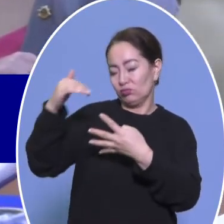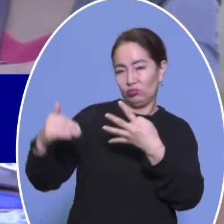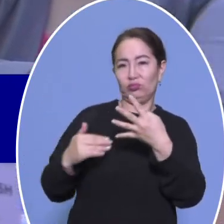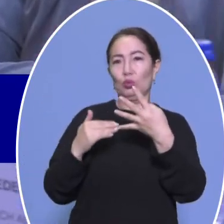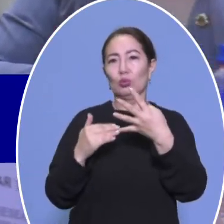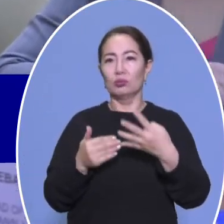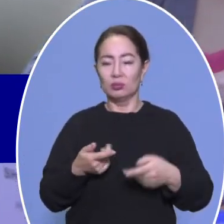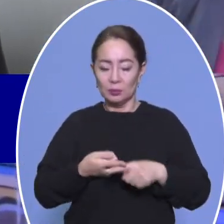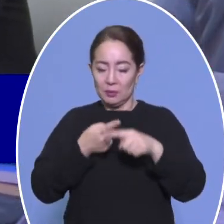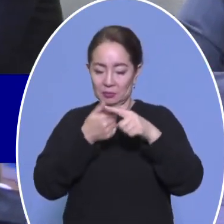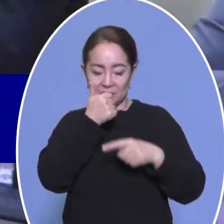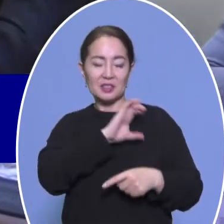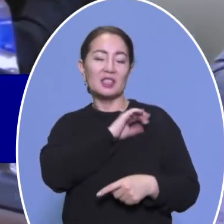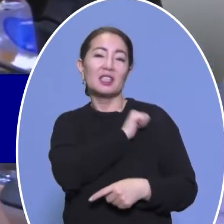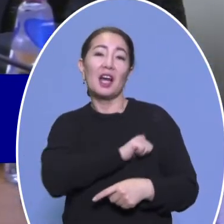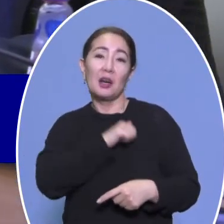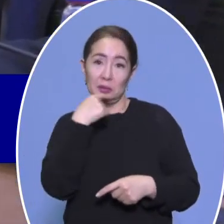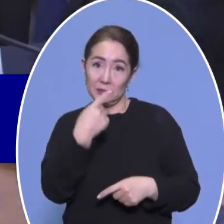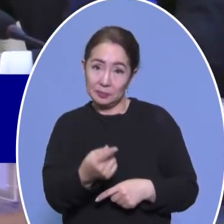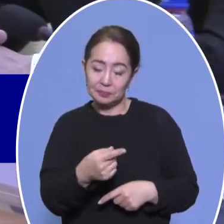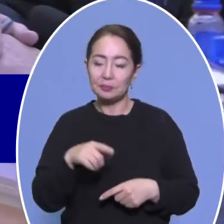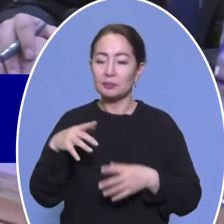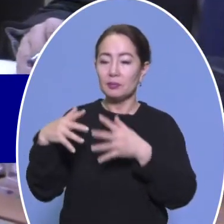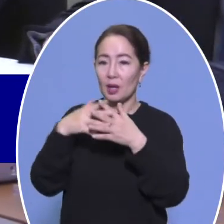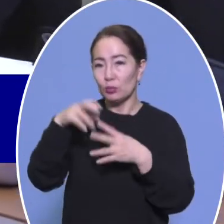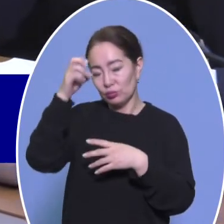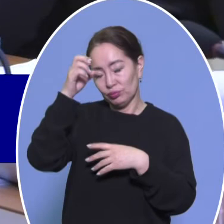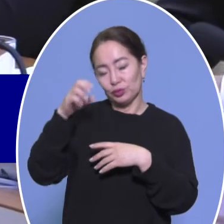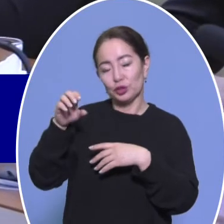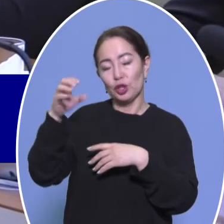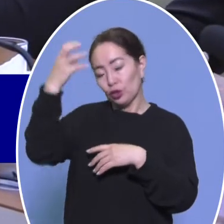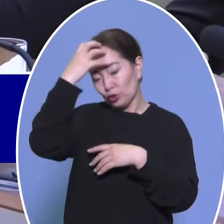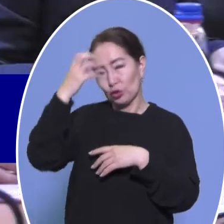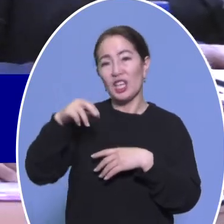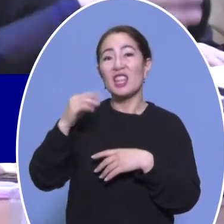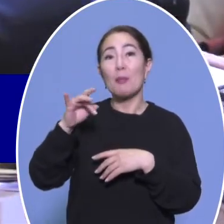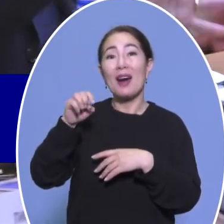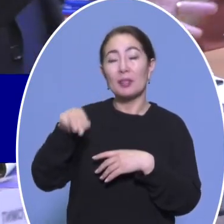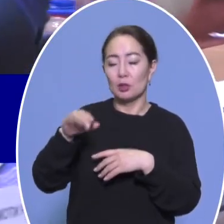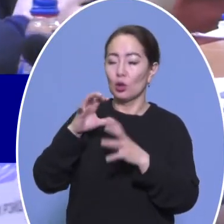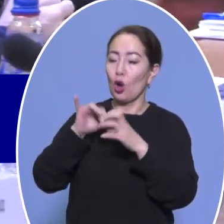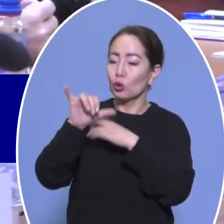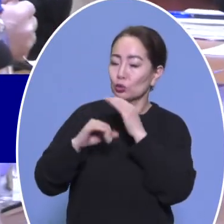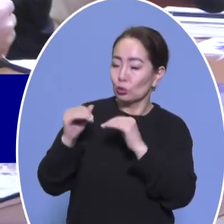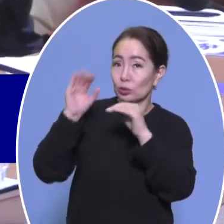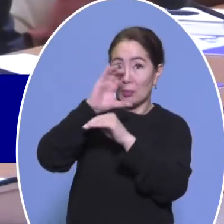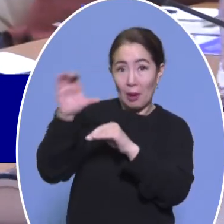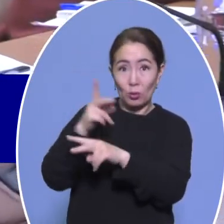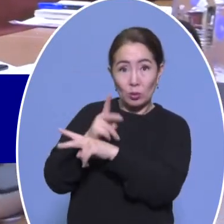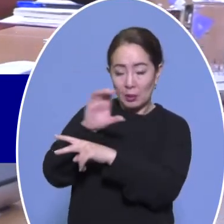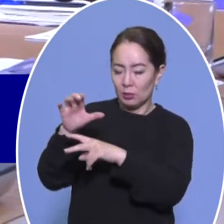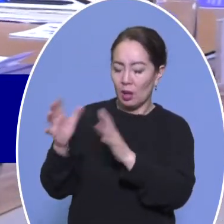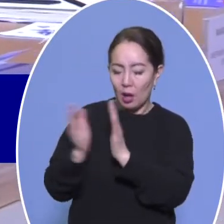болж байгаа сэтгэл хангалуун байгаагаа илэрхийллээ. За Америкийн нэгдсэн улсын төрийн департамент болон олон улсын хөгжлийн эрхцүүлэн байгуулах нь тус байгууллагатай